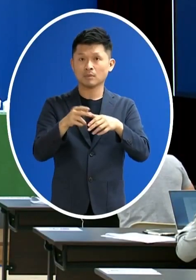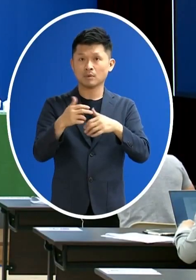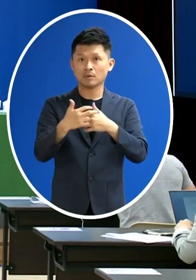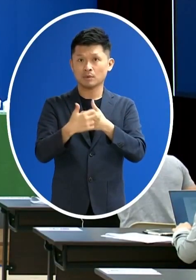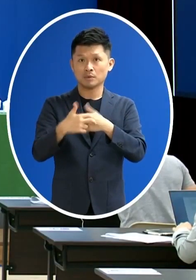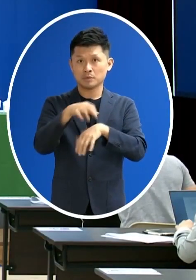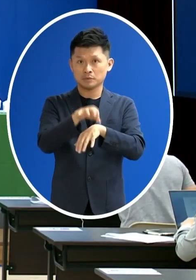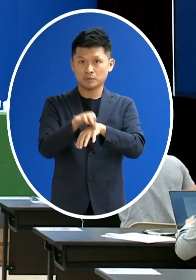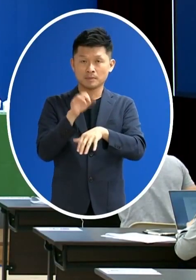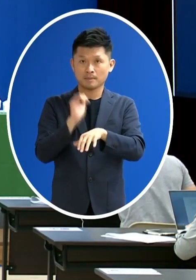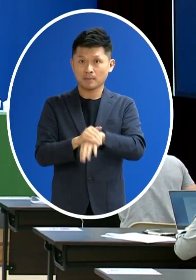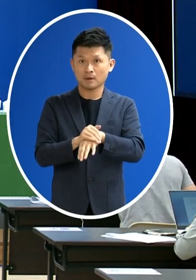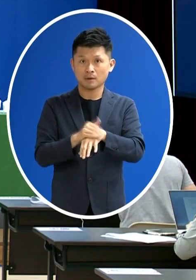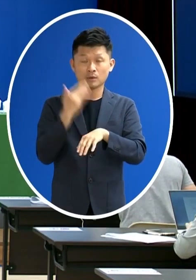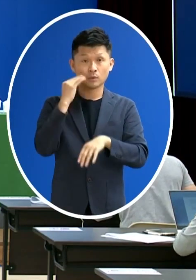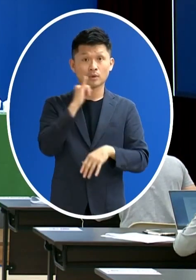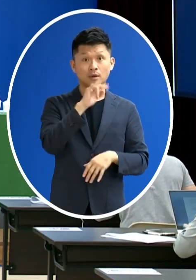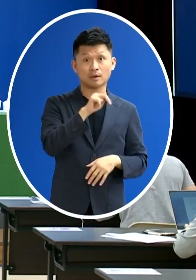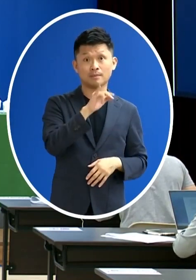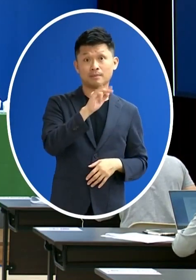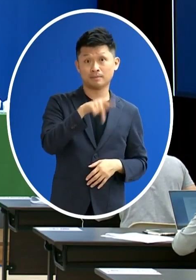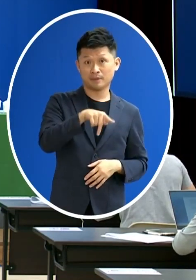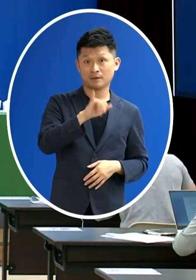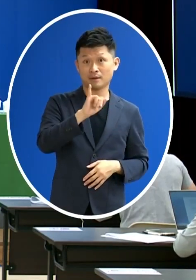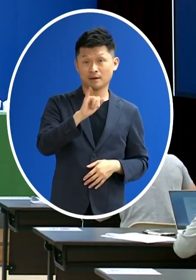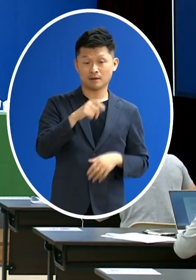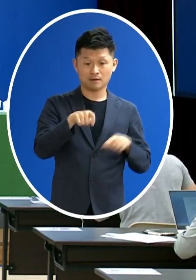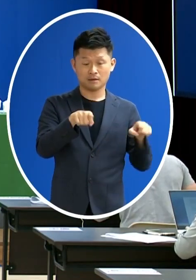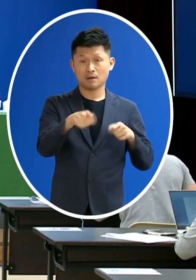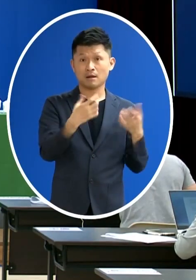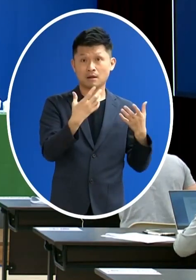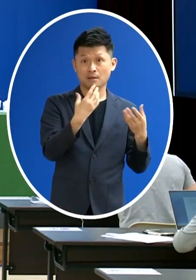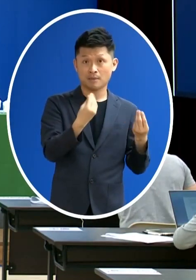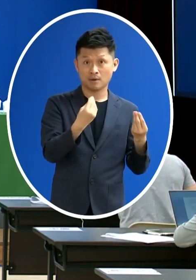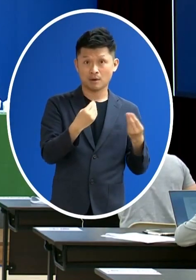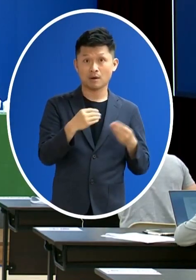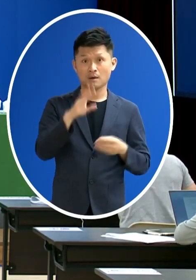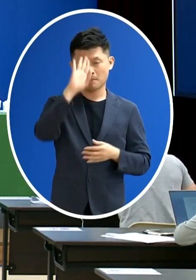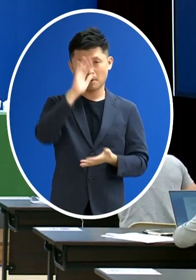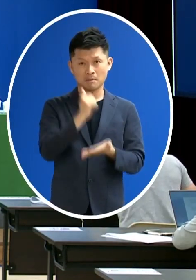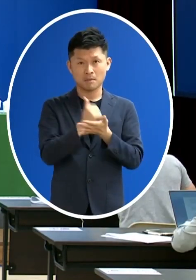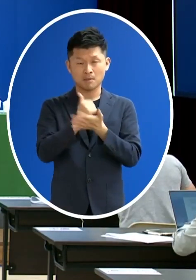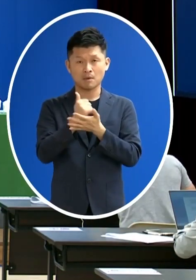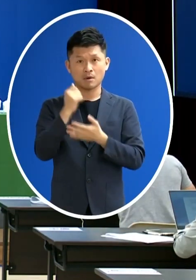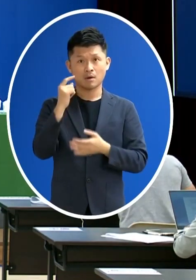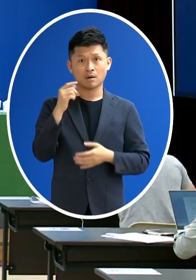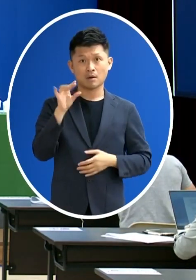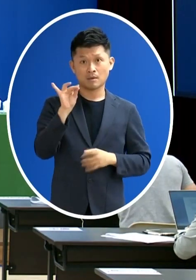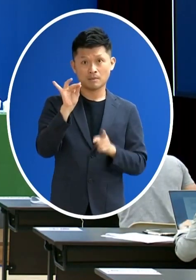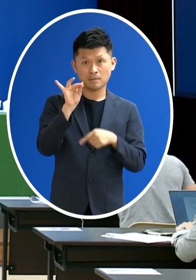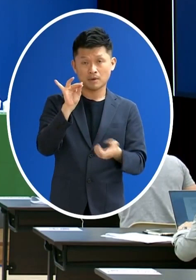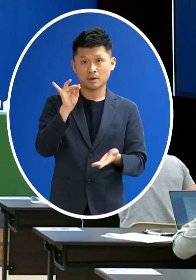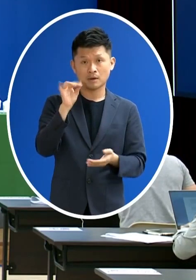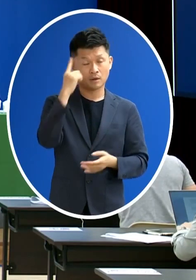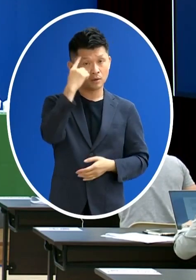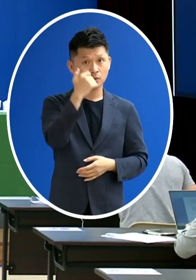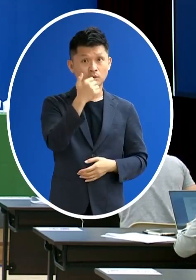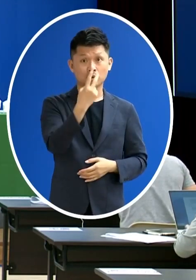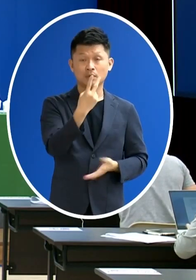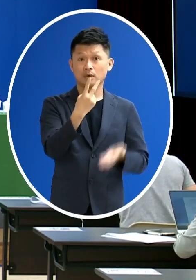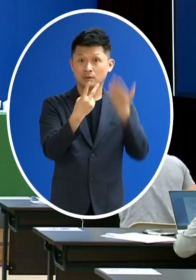如果我们任何的 NPI 措施都不做的话，单日确诊会超过100例，会维持52天以上，但是如果落